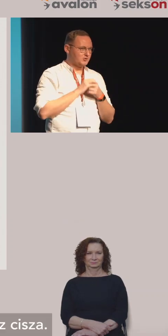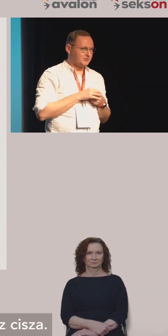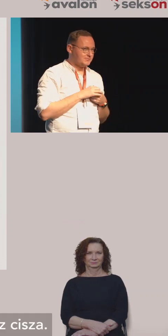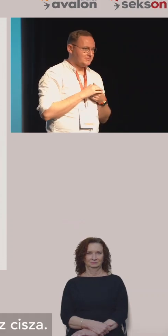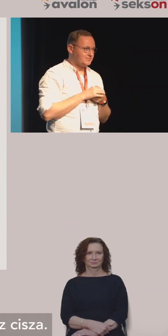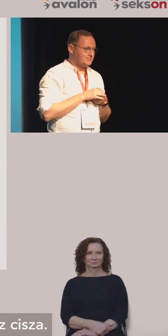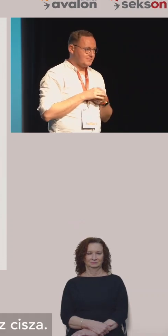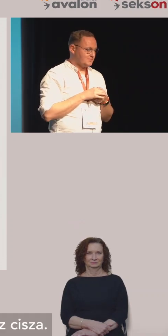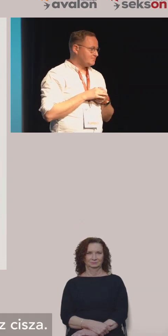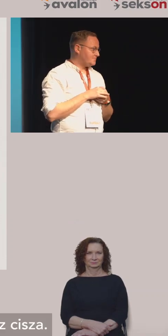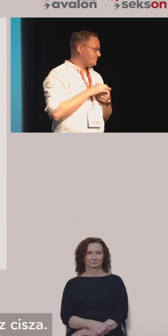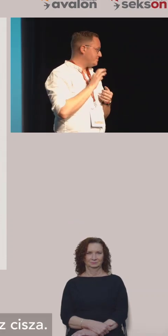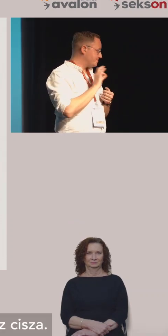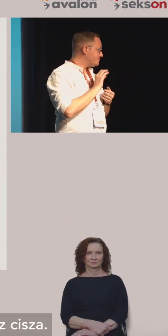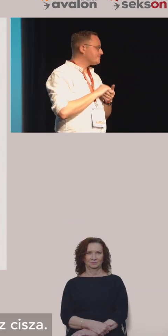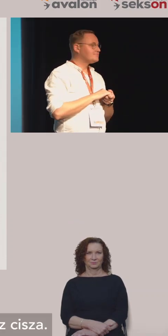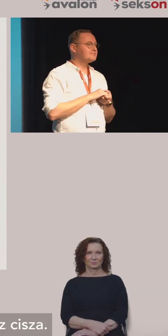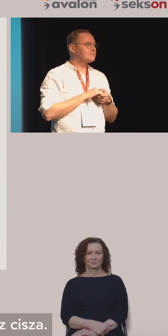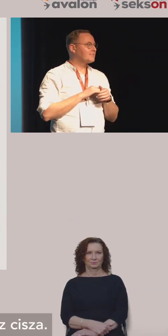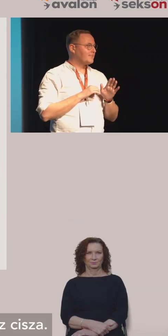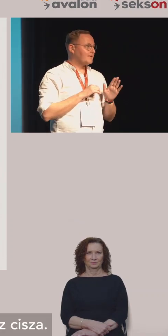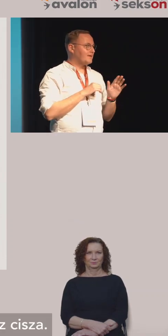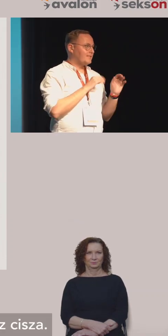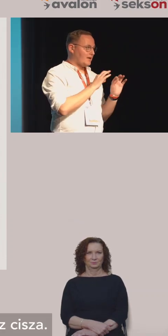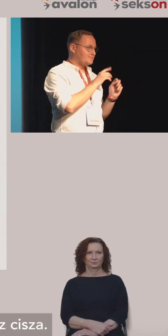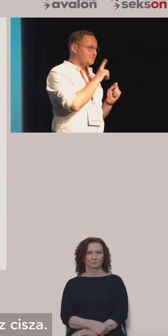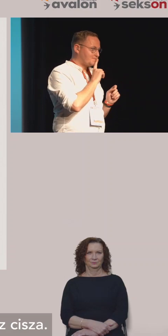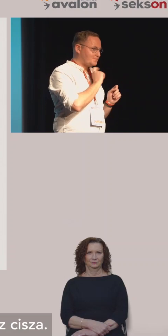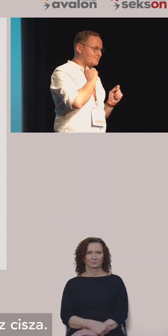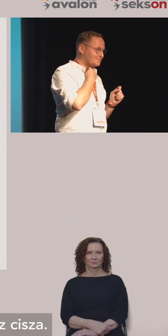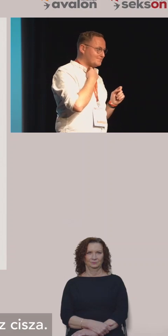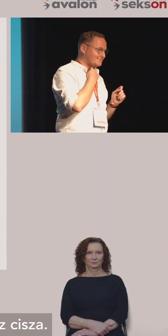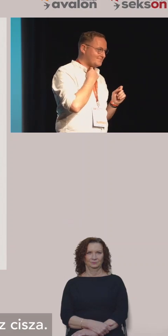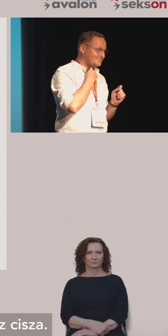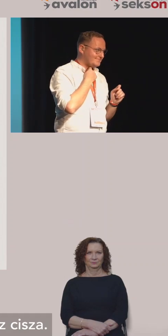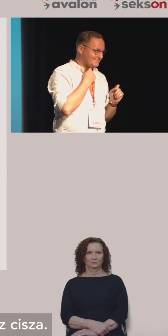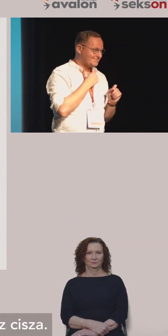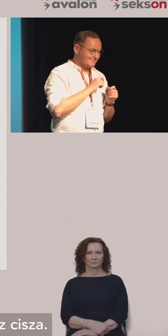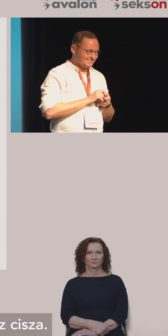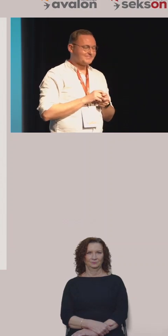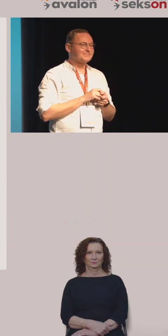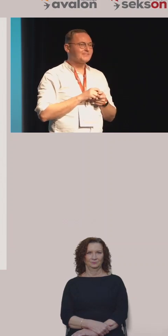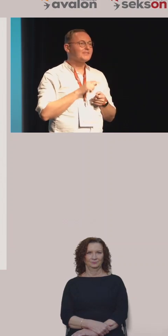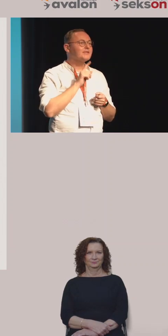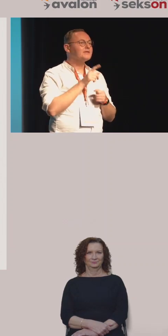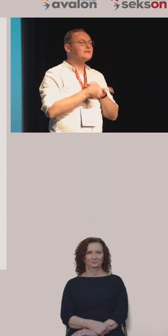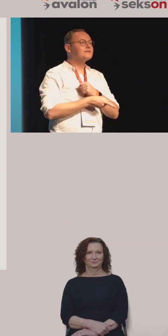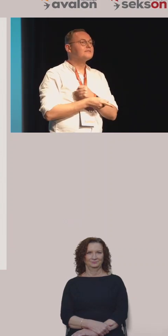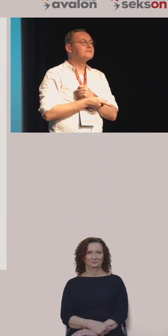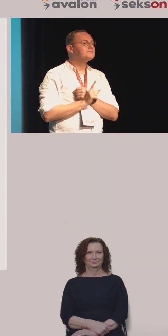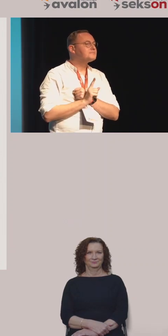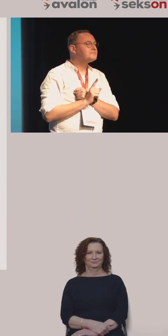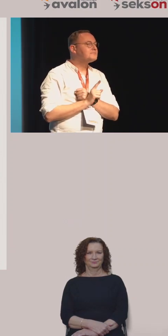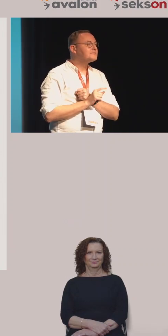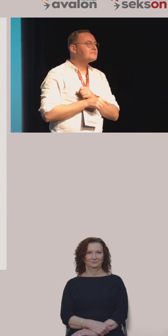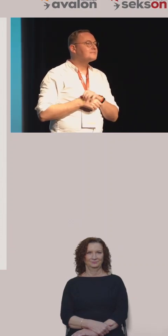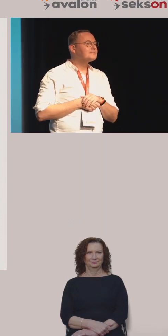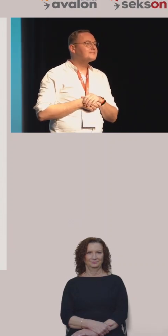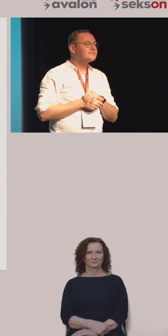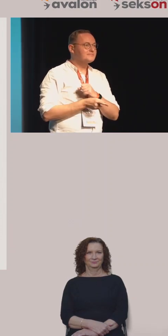Spróbujcie skojarzyć, co to może być za znak. Teraz cisza. Tłumacza prosimy o...